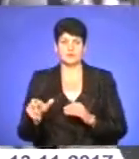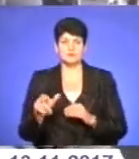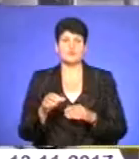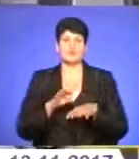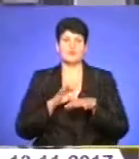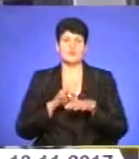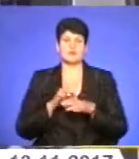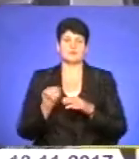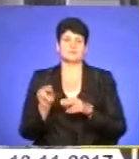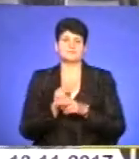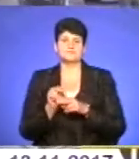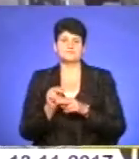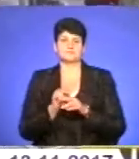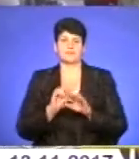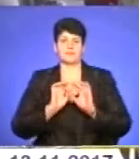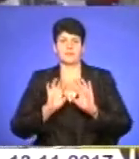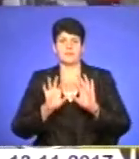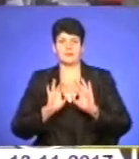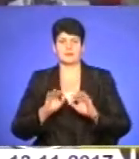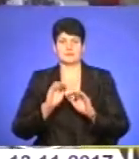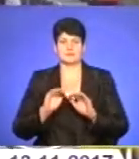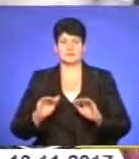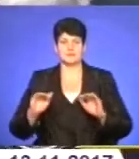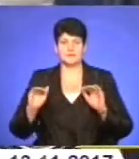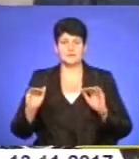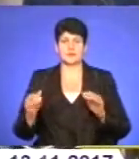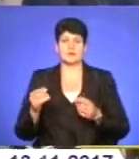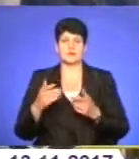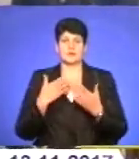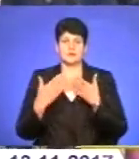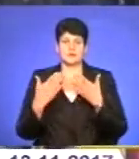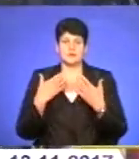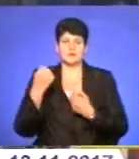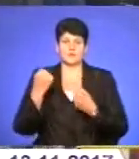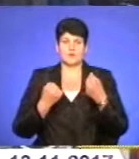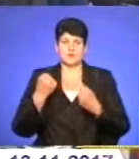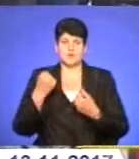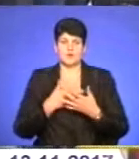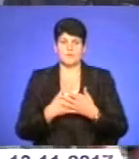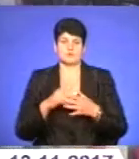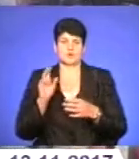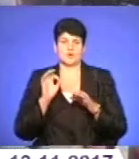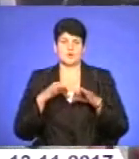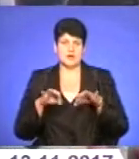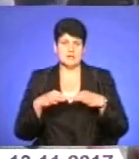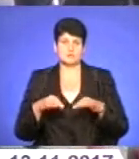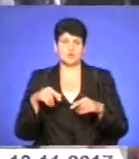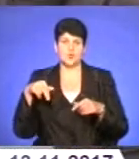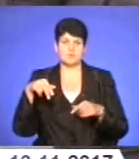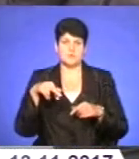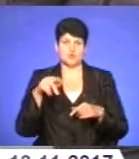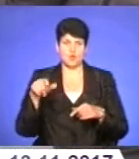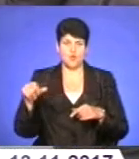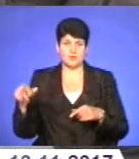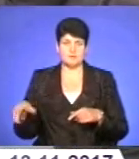проводить профілактичні бесіди з школярами та дошкільниками, діалоги з водіями громадського транспорту та пішоходами. Заходи триватимуть